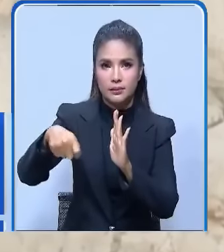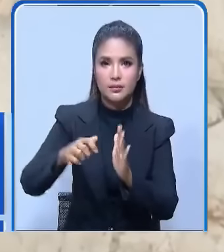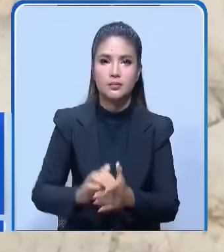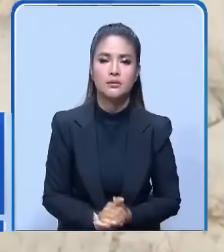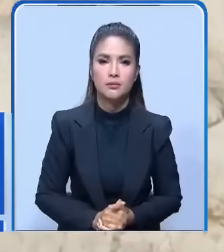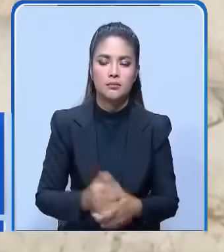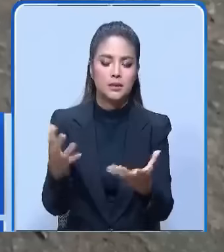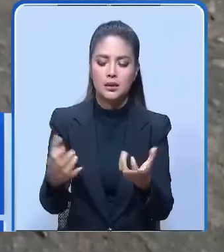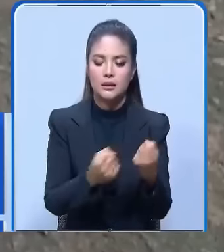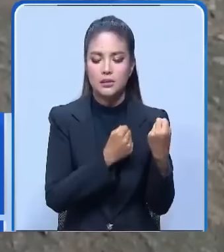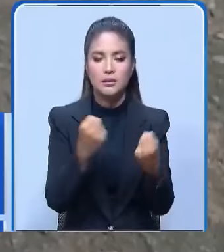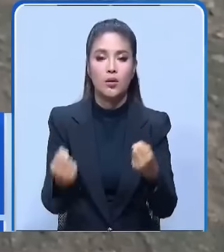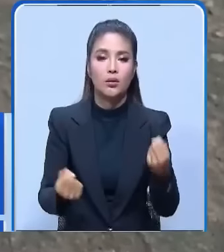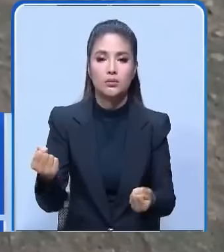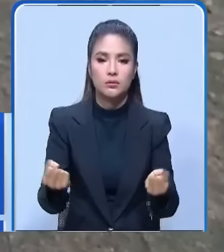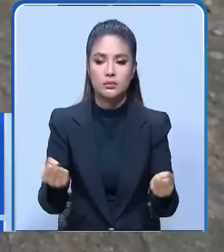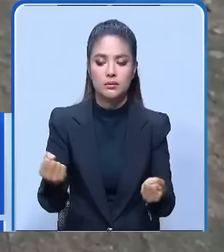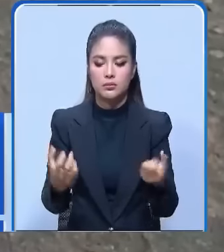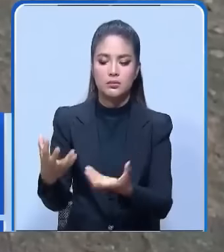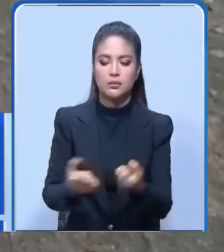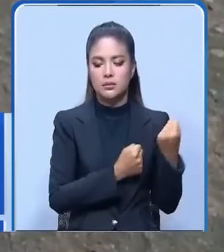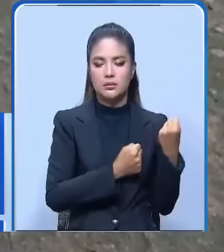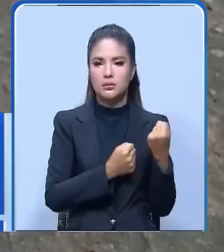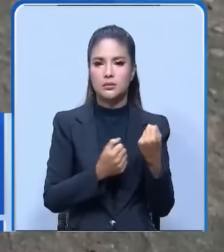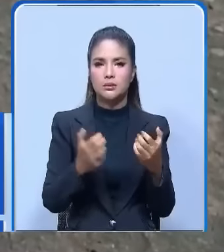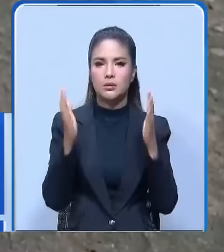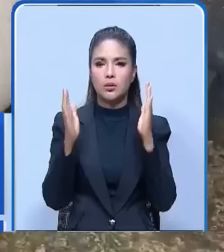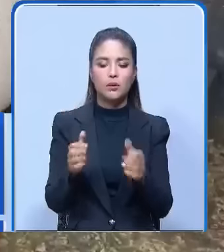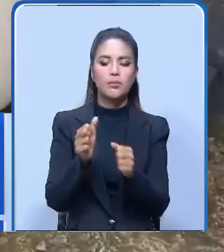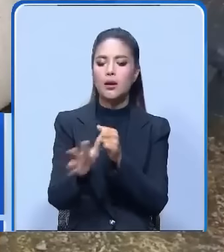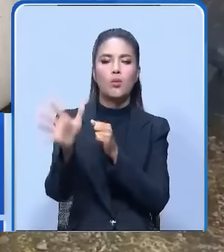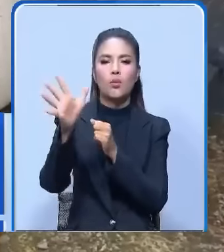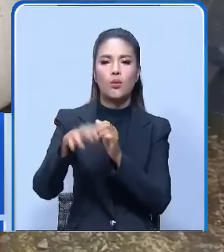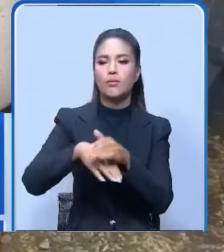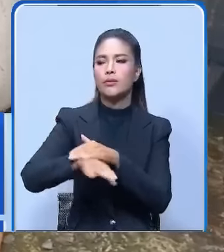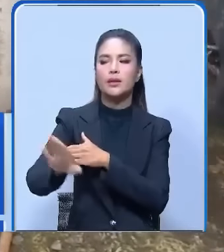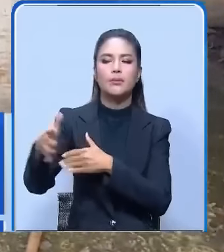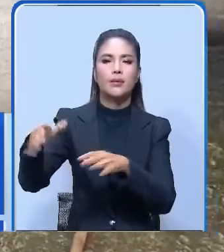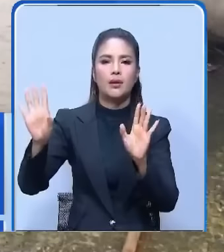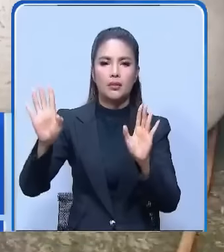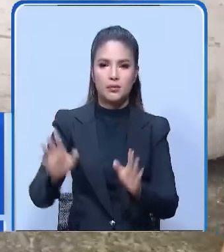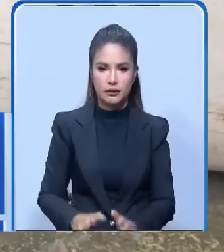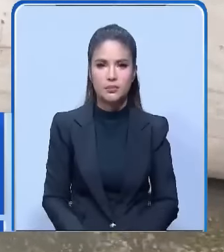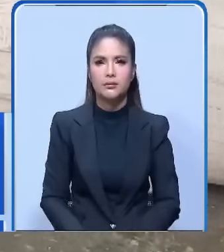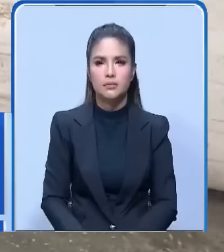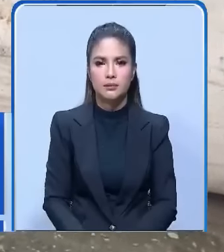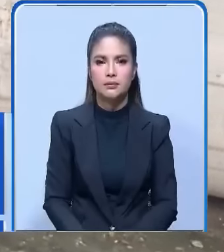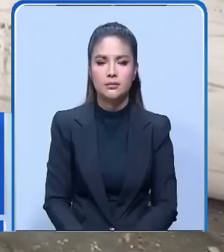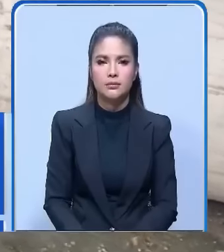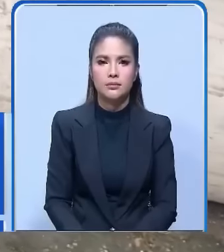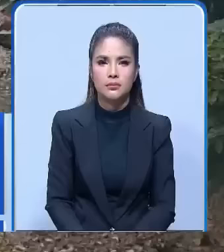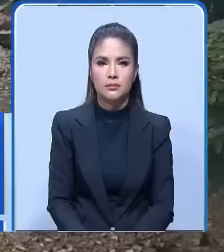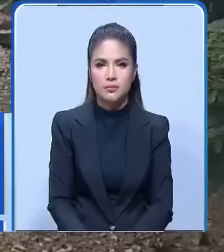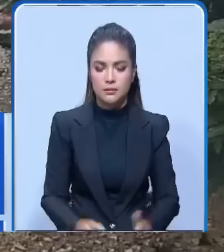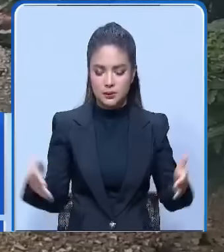ายัดรถก็ไม่มีใครอยู่ให้ได้สอบถามหรือให้จับแล้วล่ะค่ะไปกันหมดแล้วจากลักษณะของทางเข้าอู่ไม่มีการ